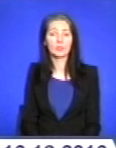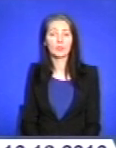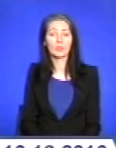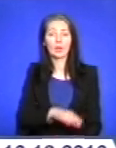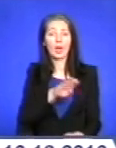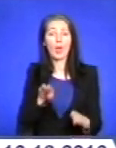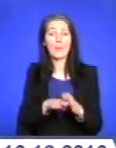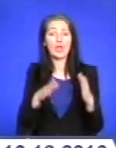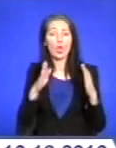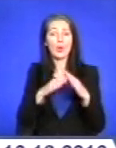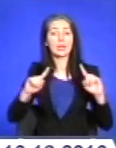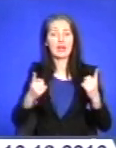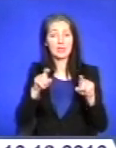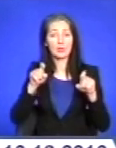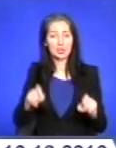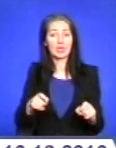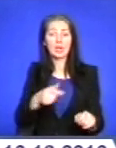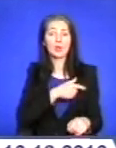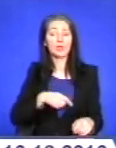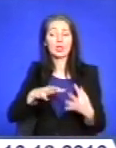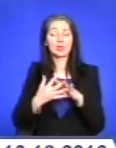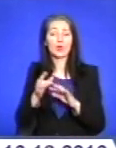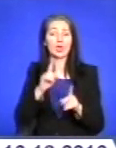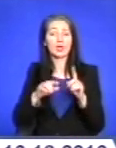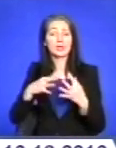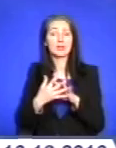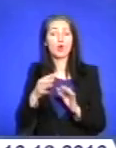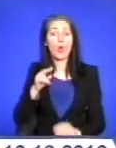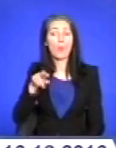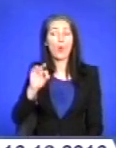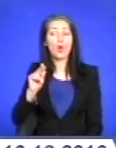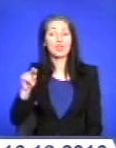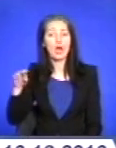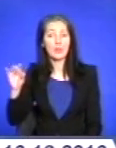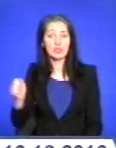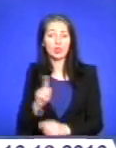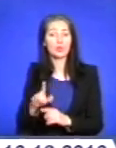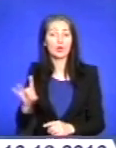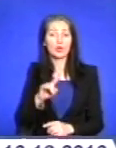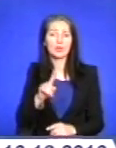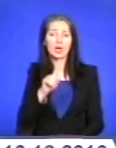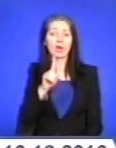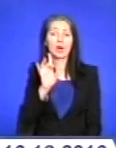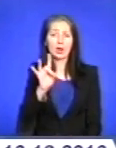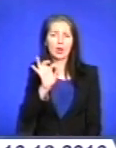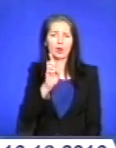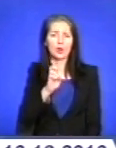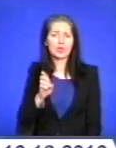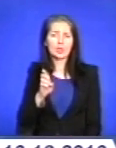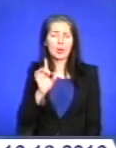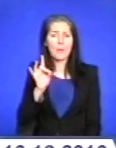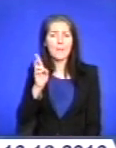Під домашній арешт посадили депутата сільської ради села Почапинці Тернопільського району за розбещення неповнолітньої. Більше про це у